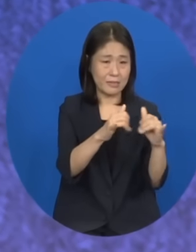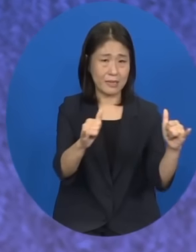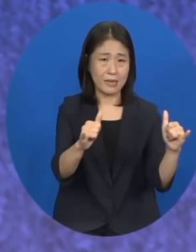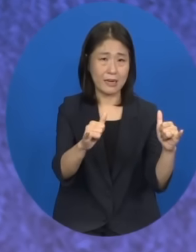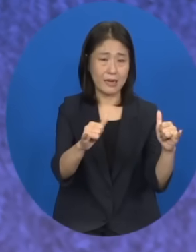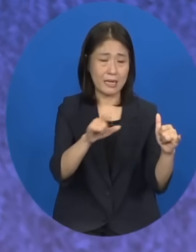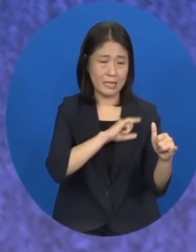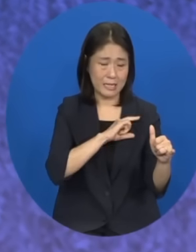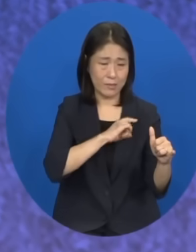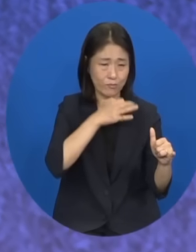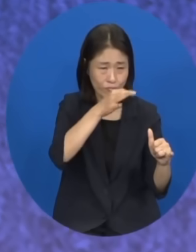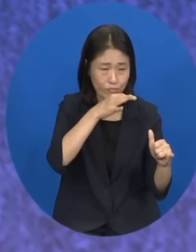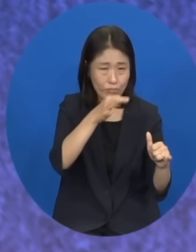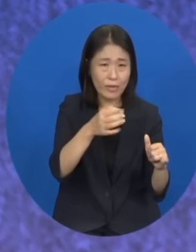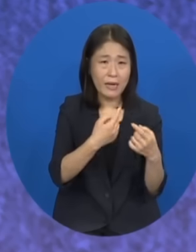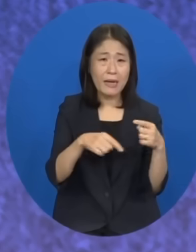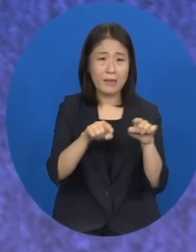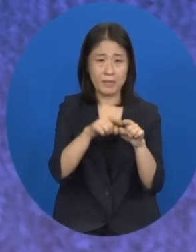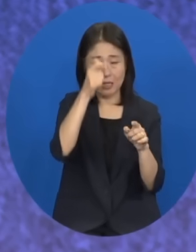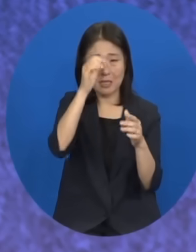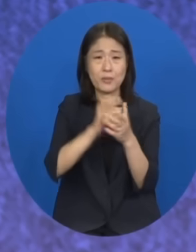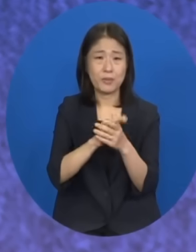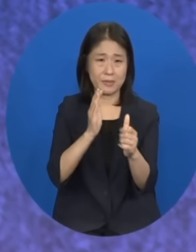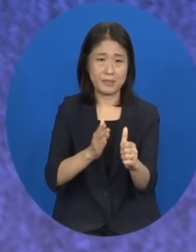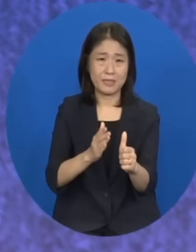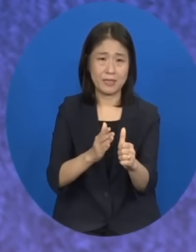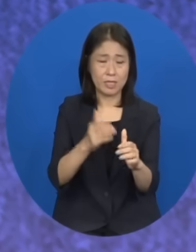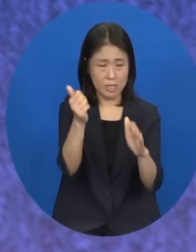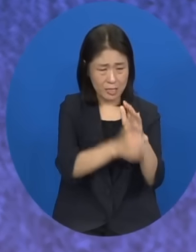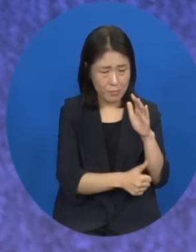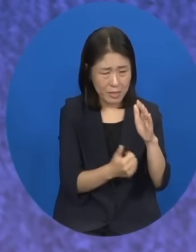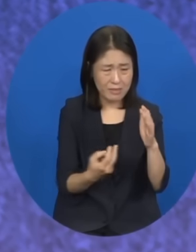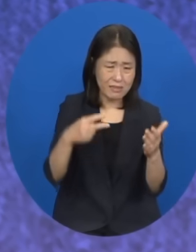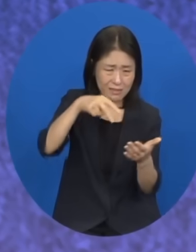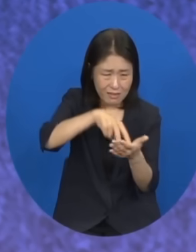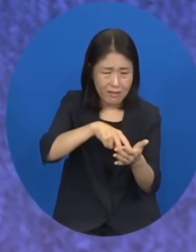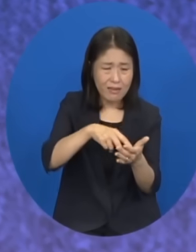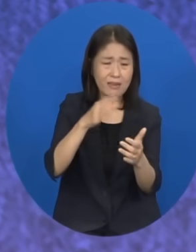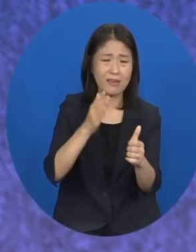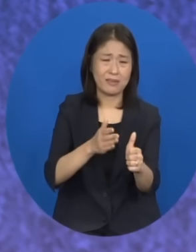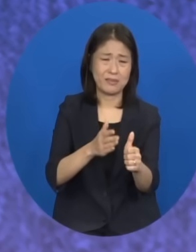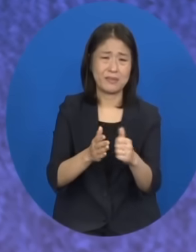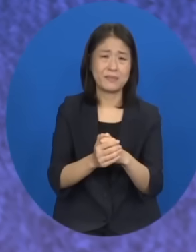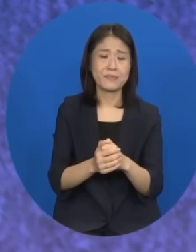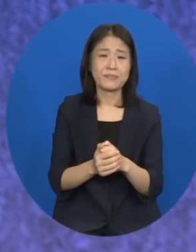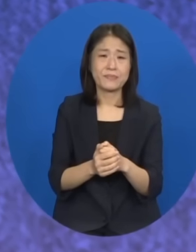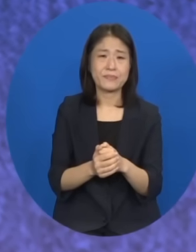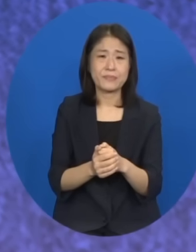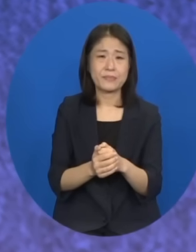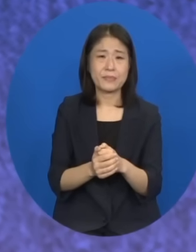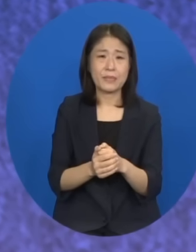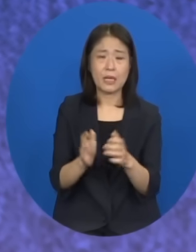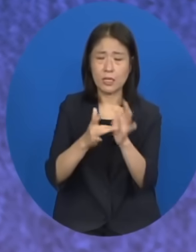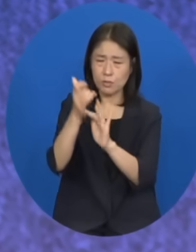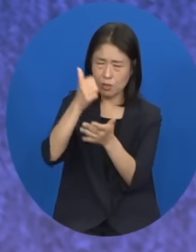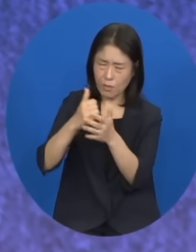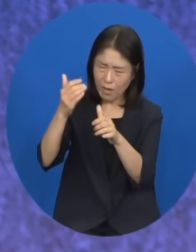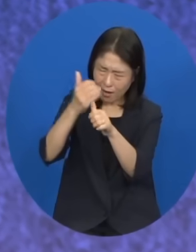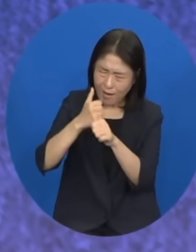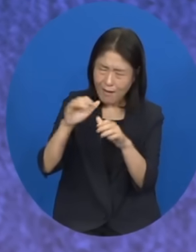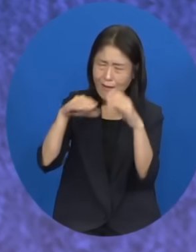이름을 불러가며 하나님, 저들이 실패해서 일어나게 해주옵소서. 예수님을 온전히 믿고 붙잡게